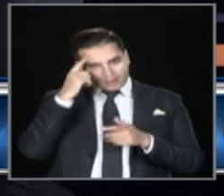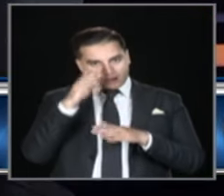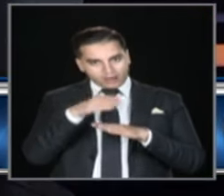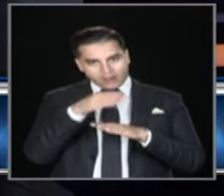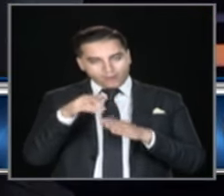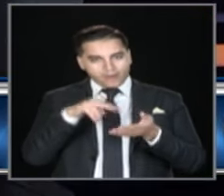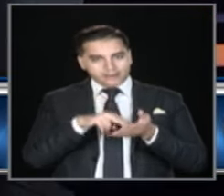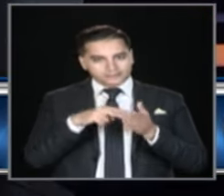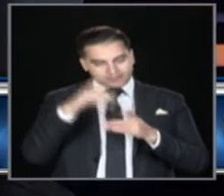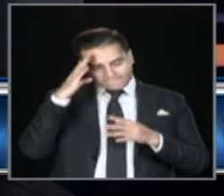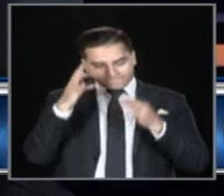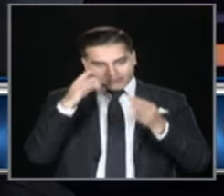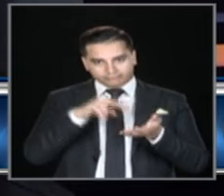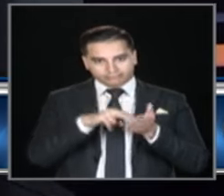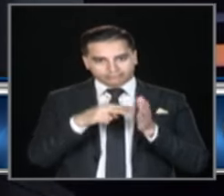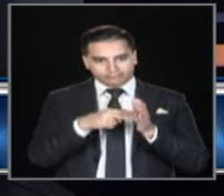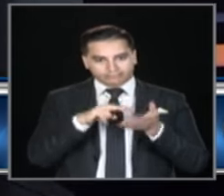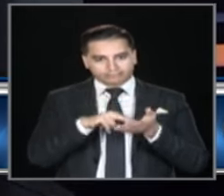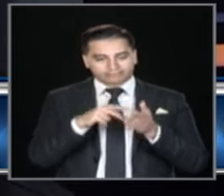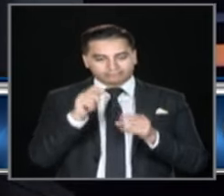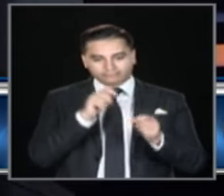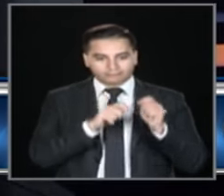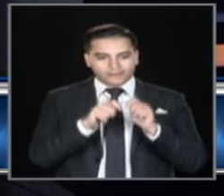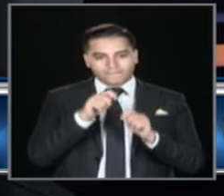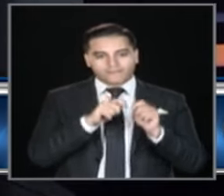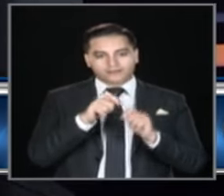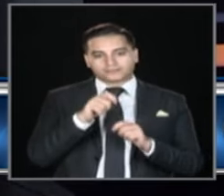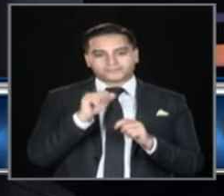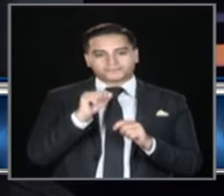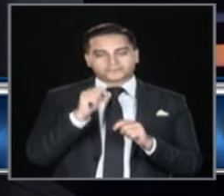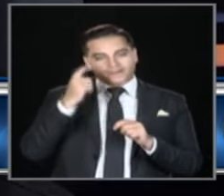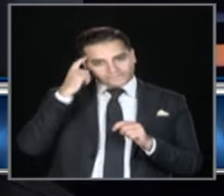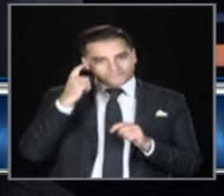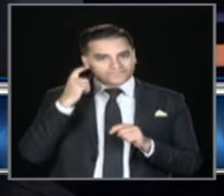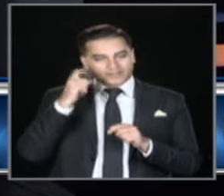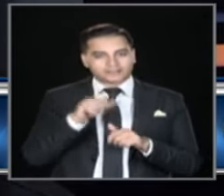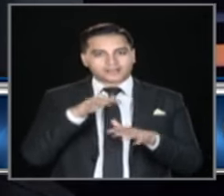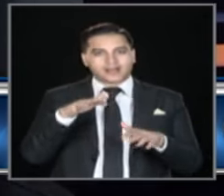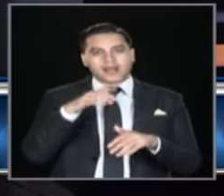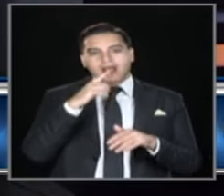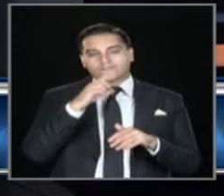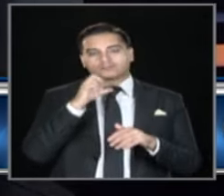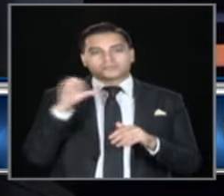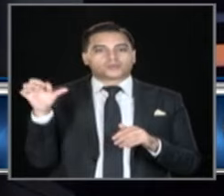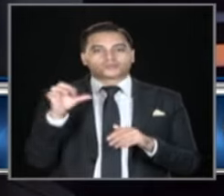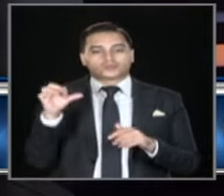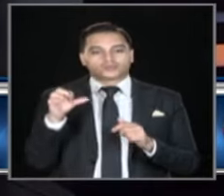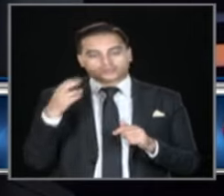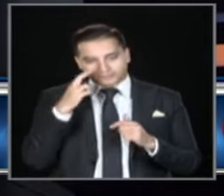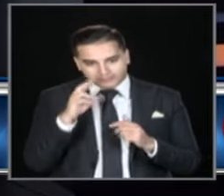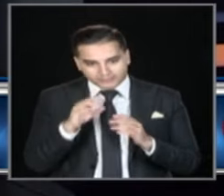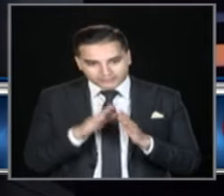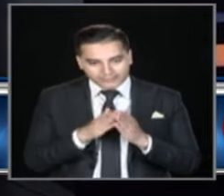رول فذا دايركشن اين 12 1619